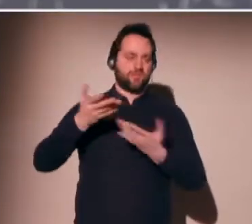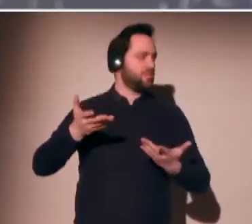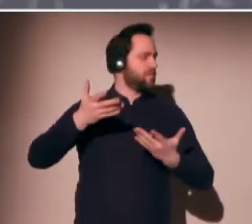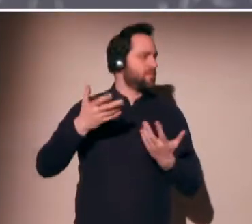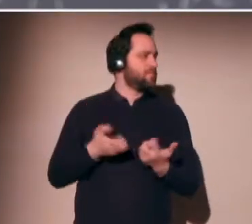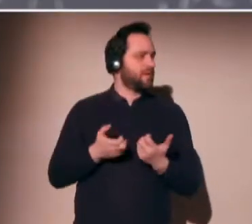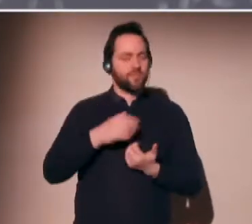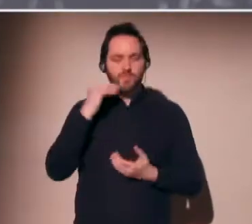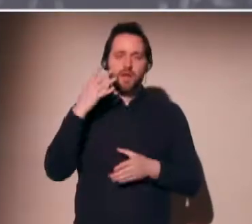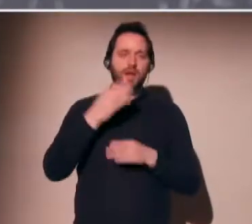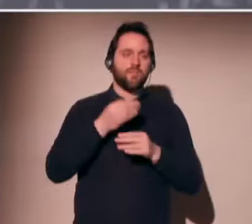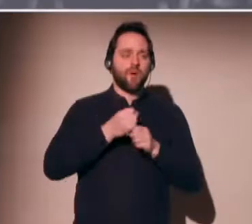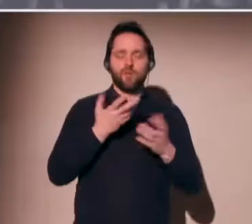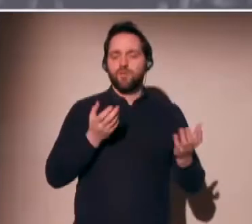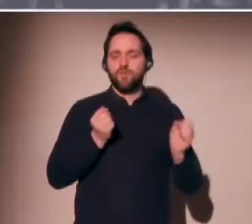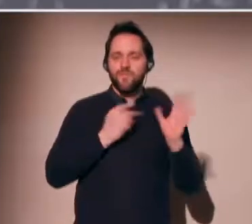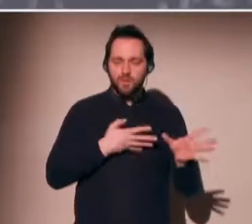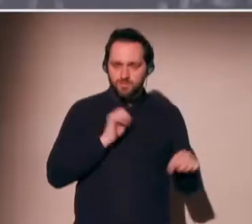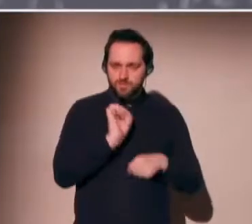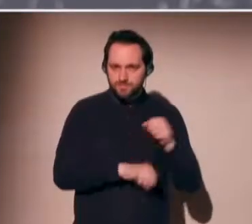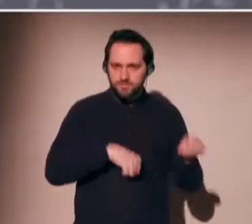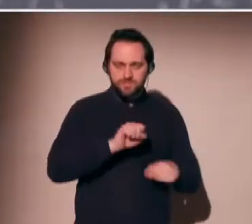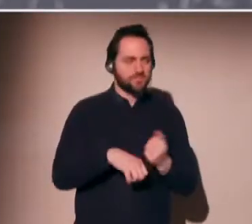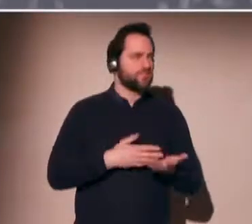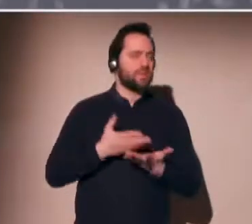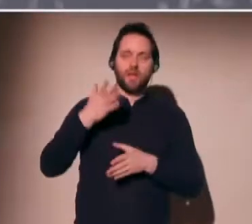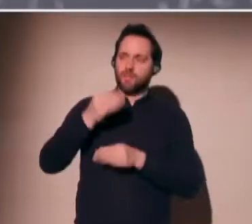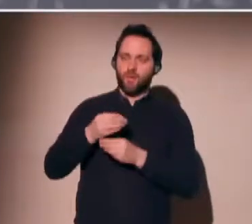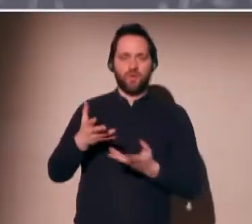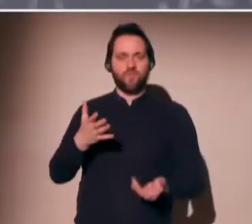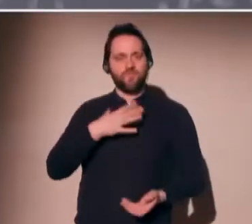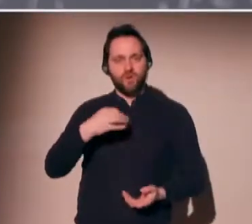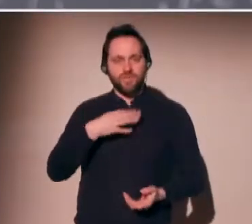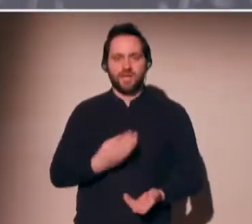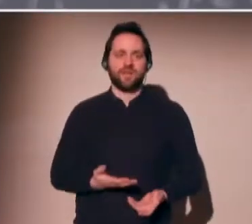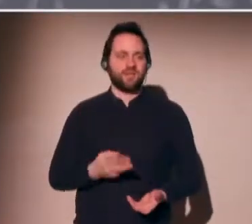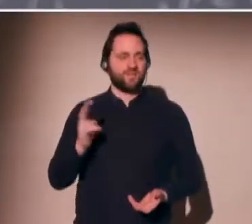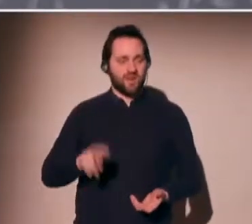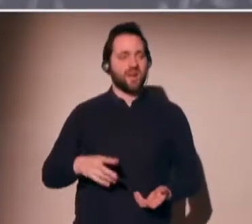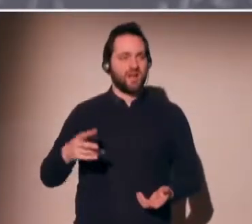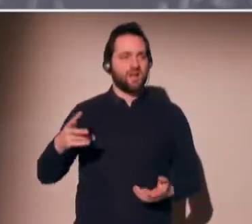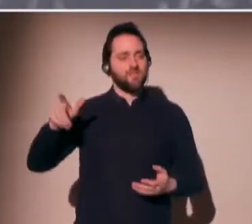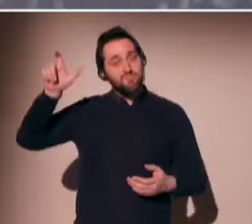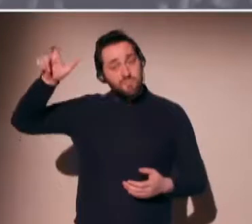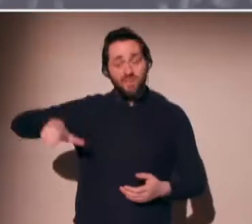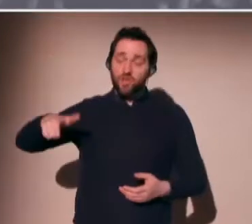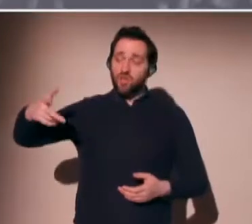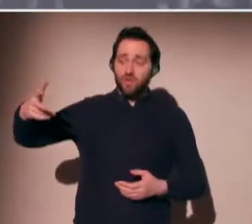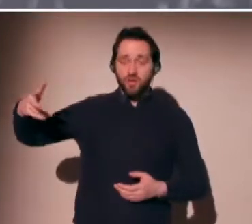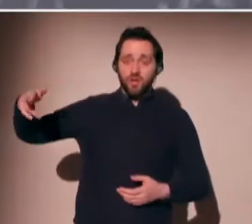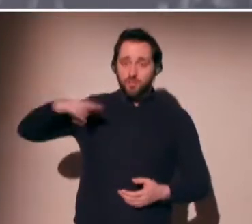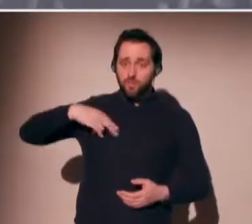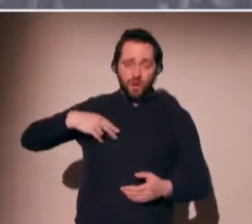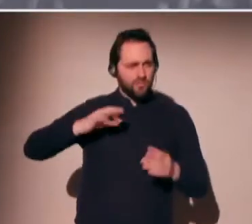retours. Lorsque l'on apprend, dans la phase d'apprentissage, en fait, ce que l'on fait, c'est essayer dans le monde réel et voir comment les